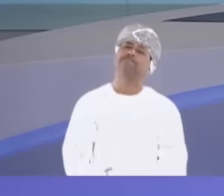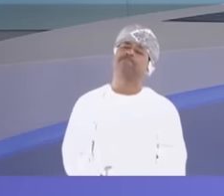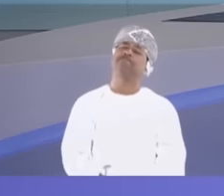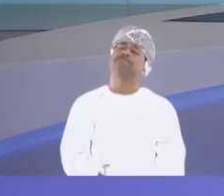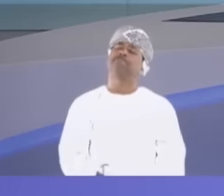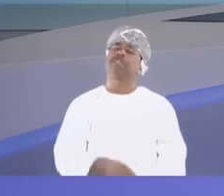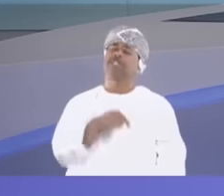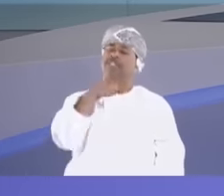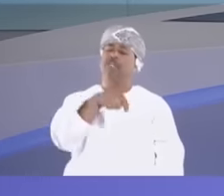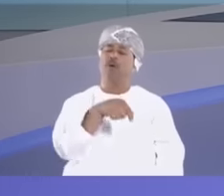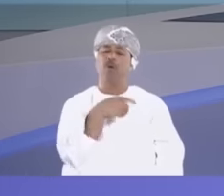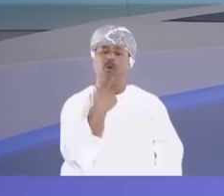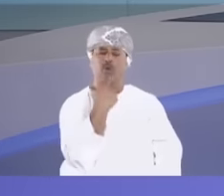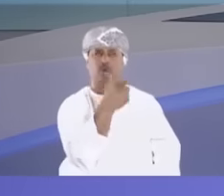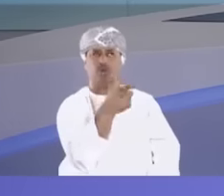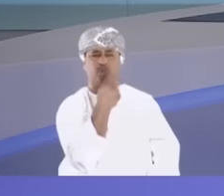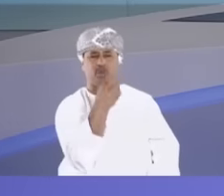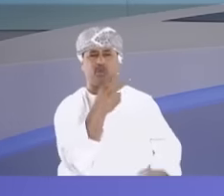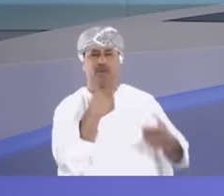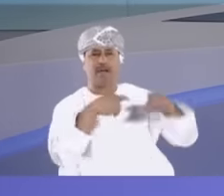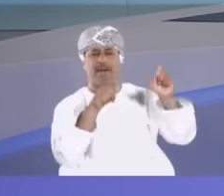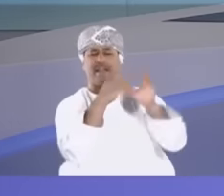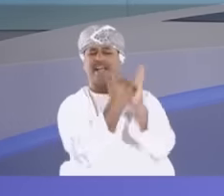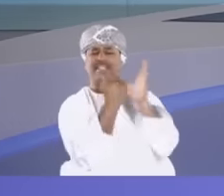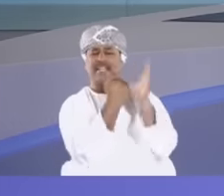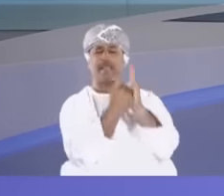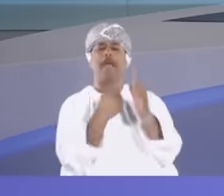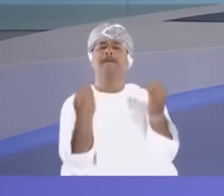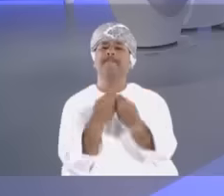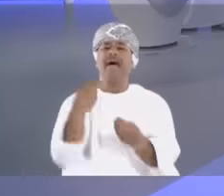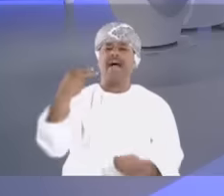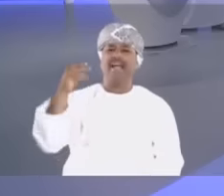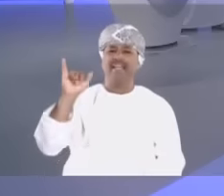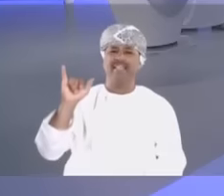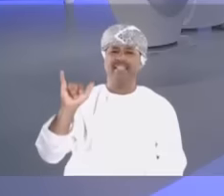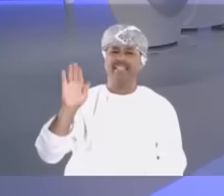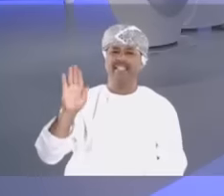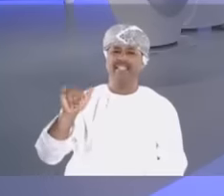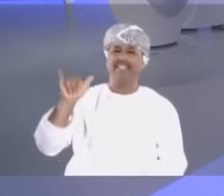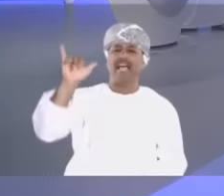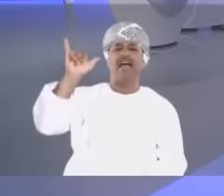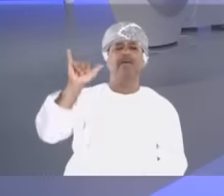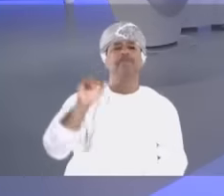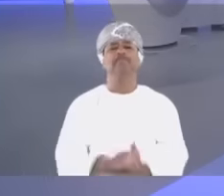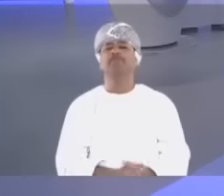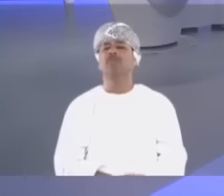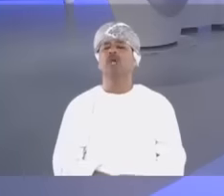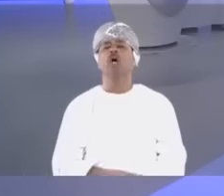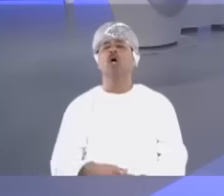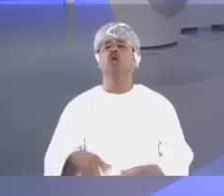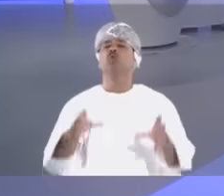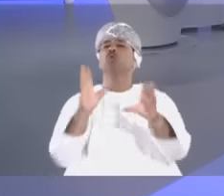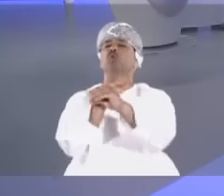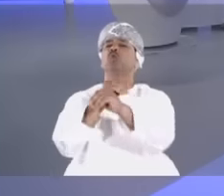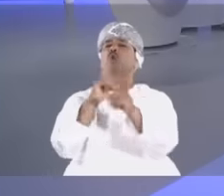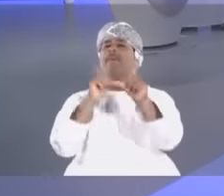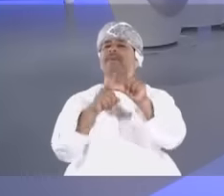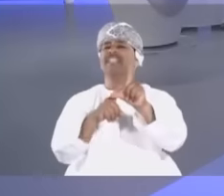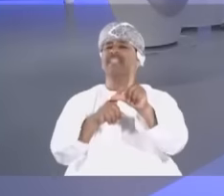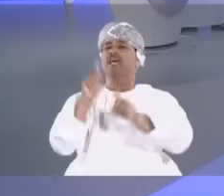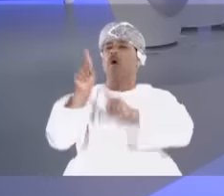أما الآن فمع الأخبار الاقتصادية مع الزميل عيسى بن خلفان الكعبي. عيسى، إذا سوق مسقط للأوراق